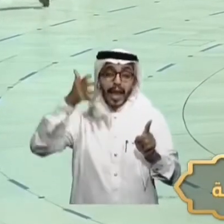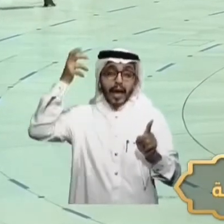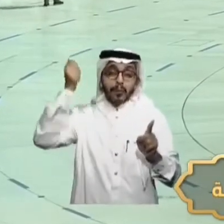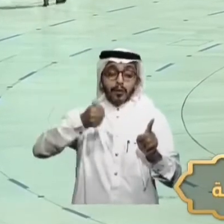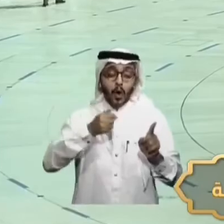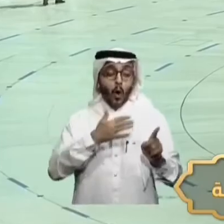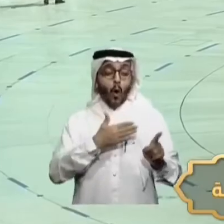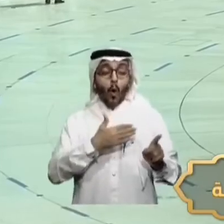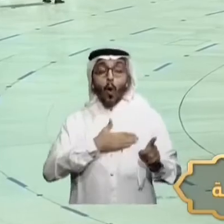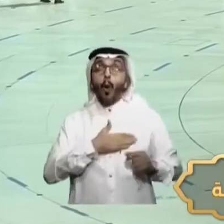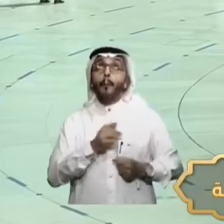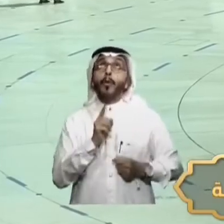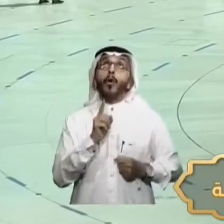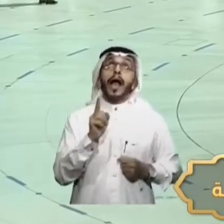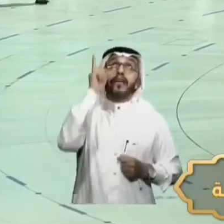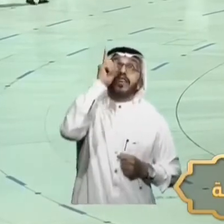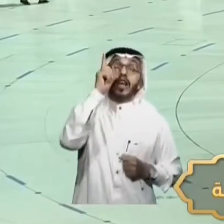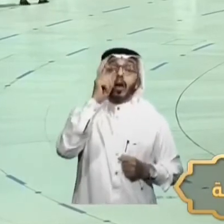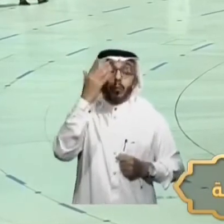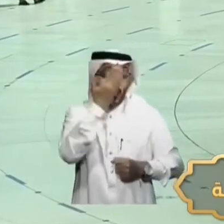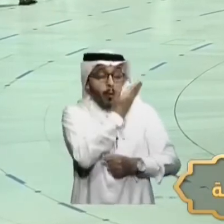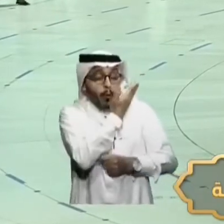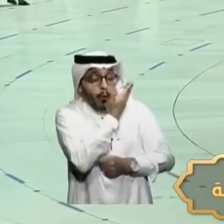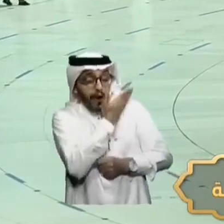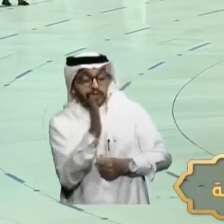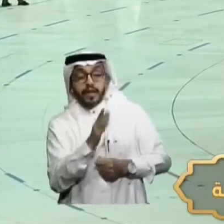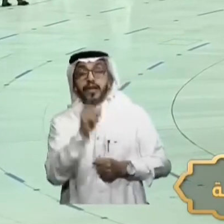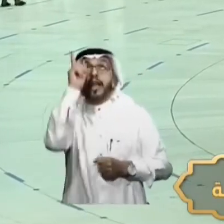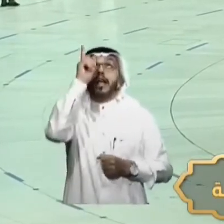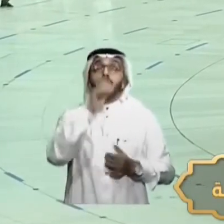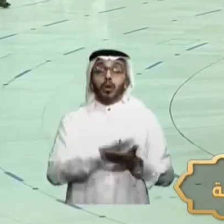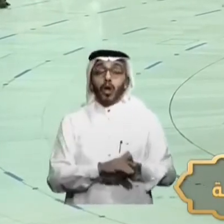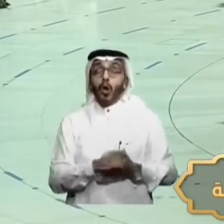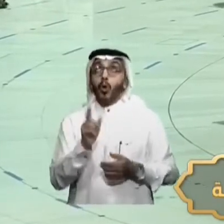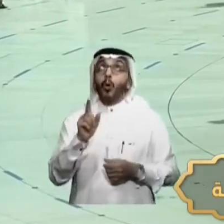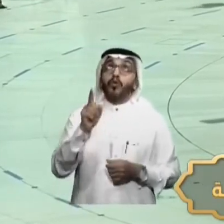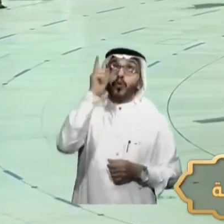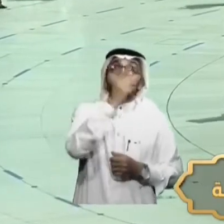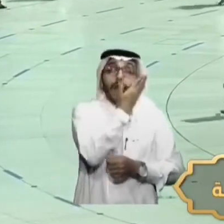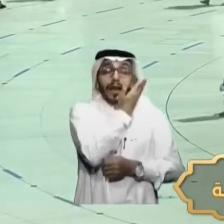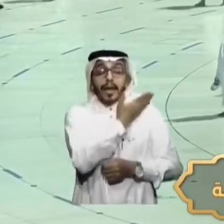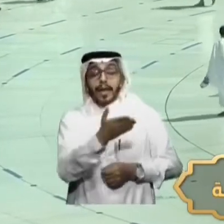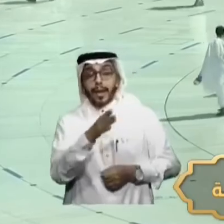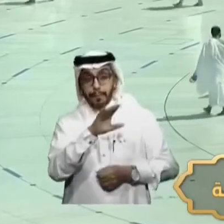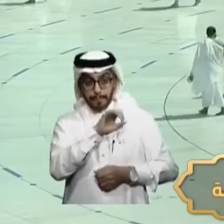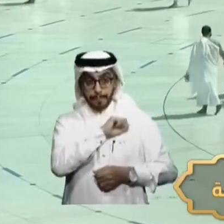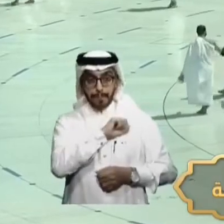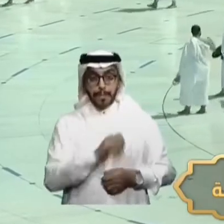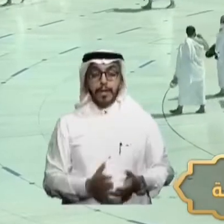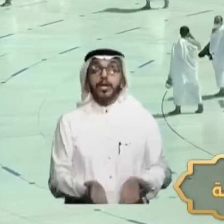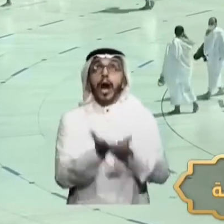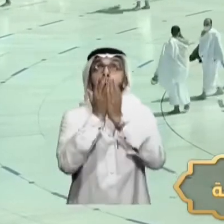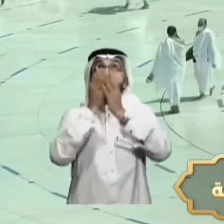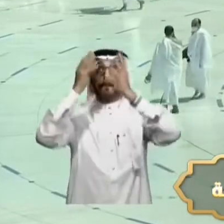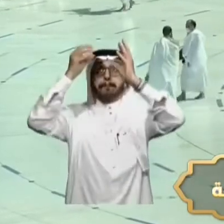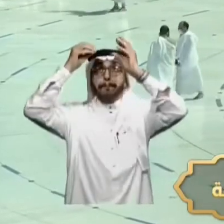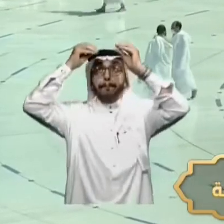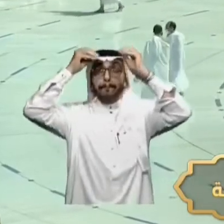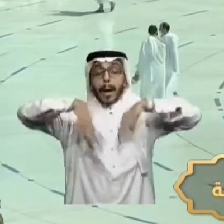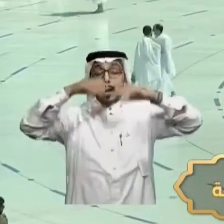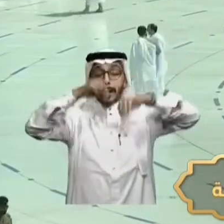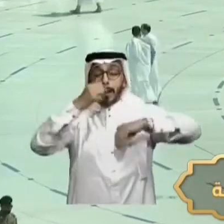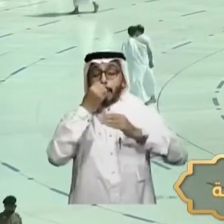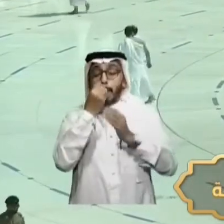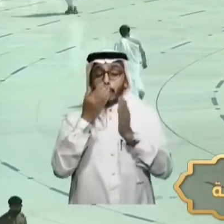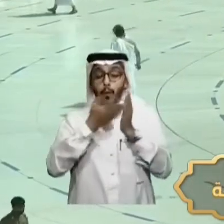فاتبعوني يحببكم الله ويغفر لكم ذنوبكم والله غفور رحيم. بارك الله لي ولكم